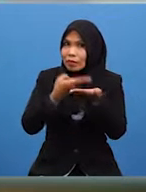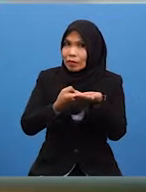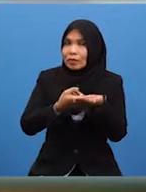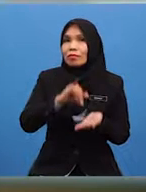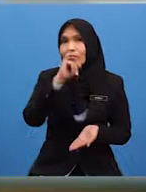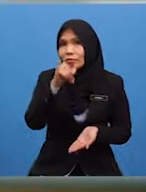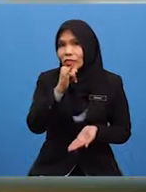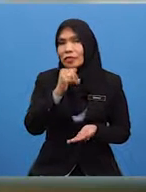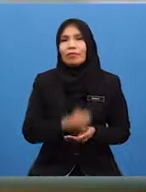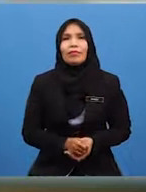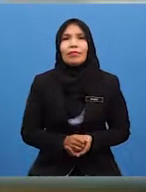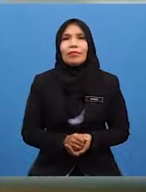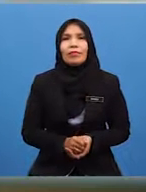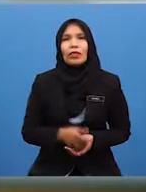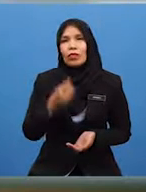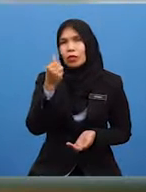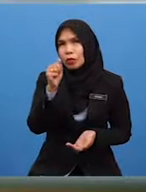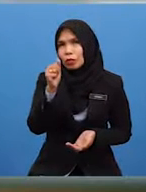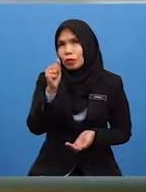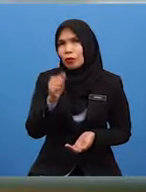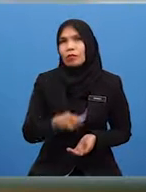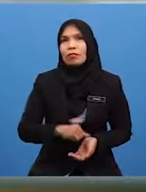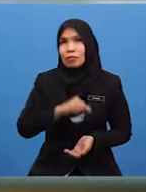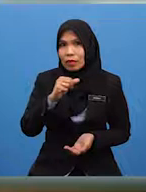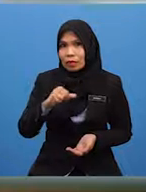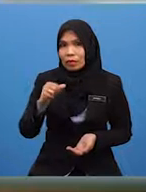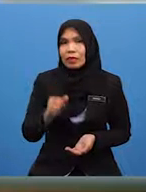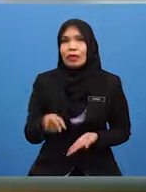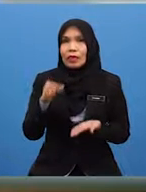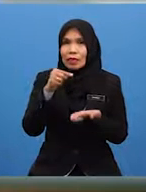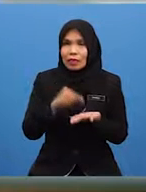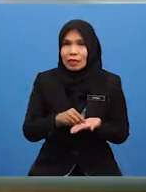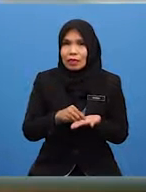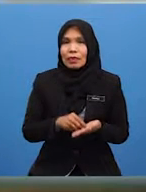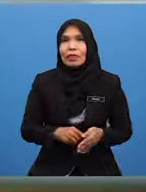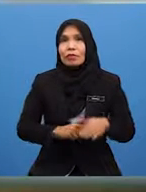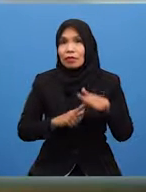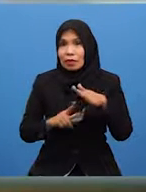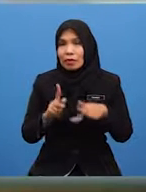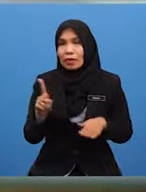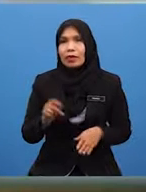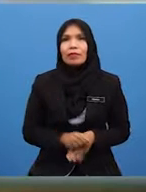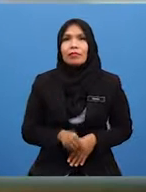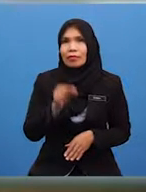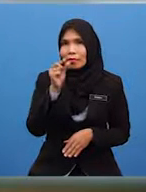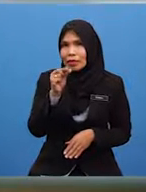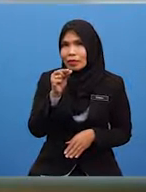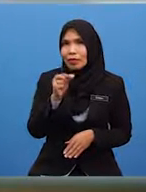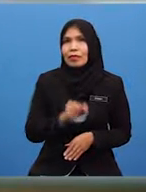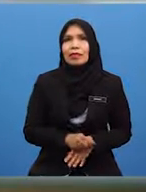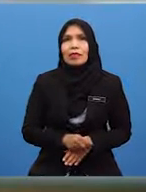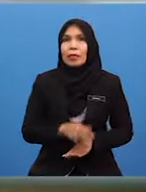Kesepuluh abjad ini hanya melibatkan titik pada baris pertama dan